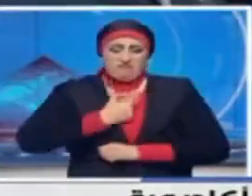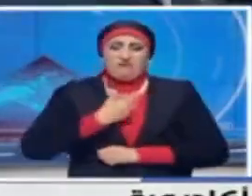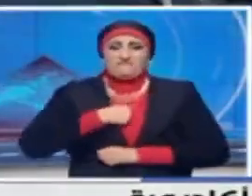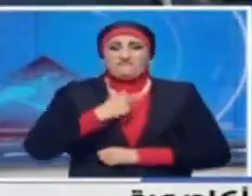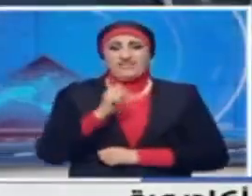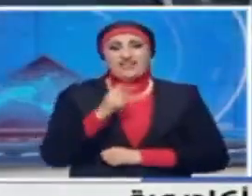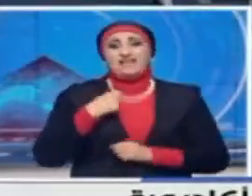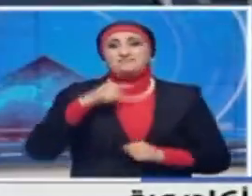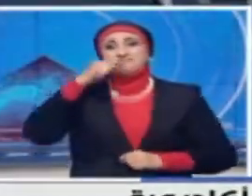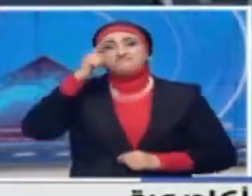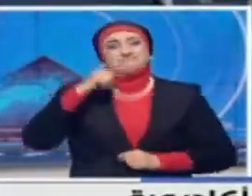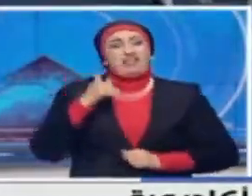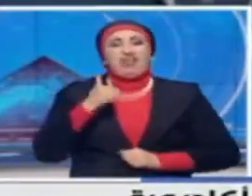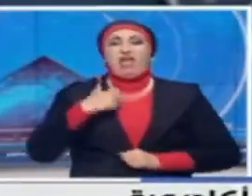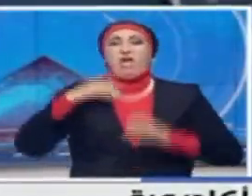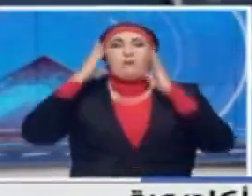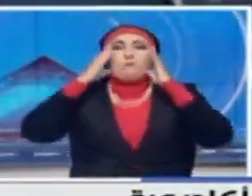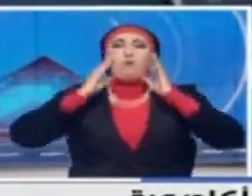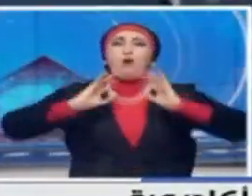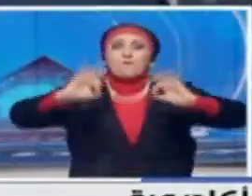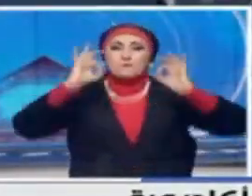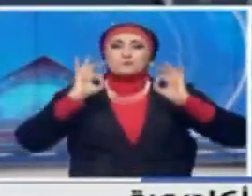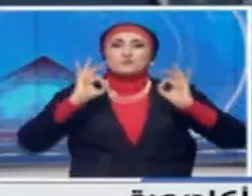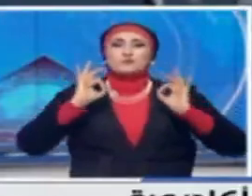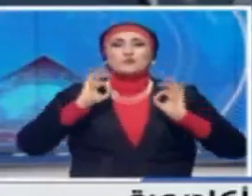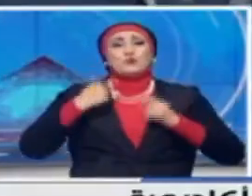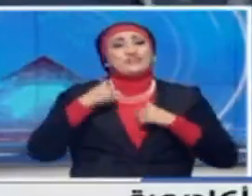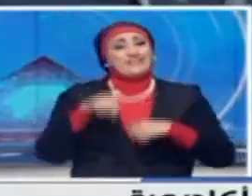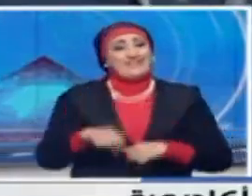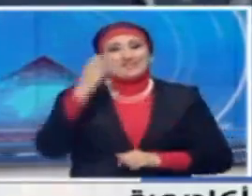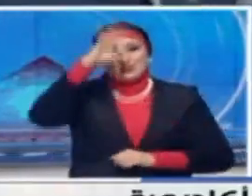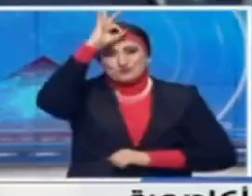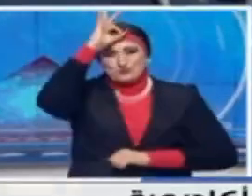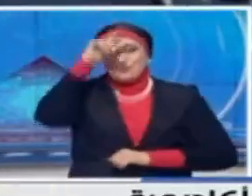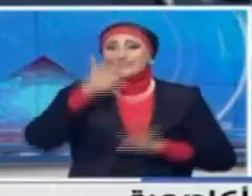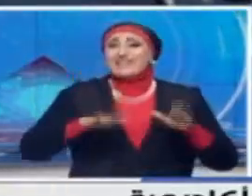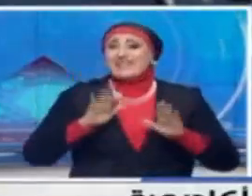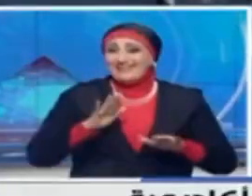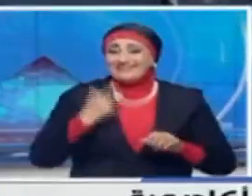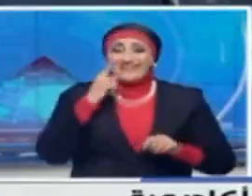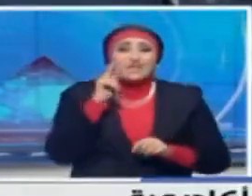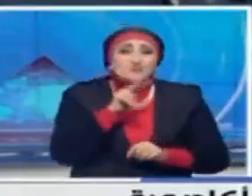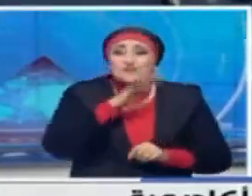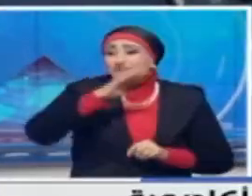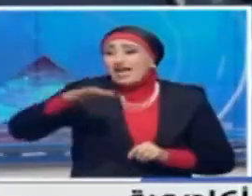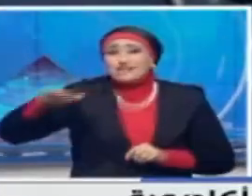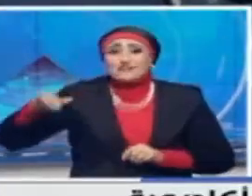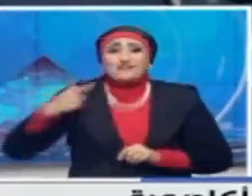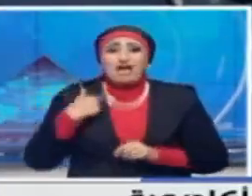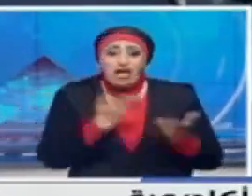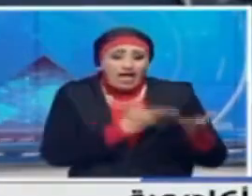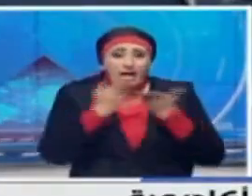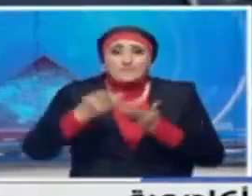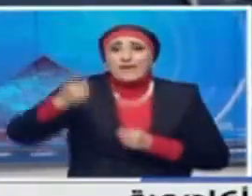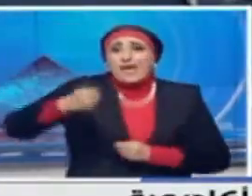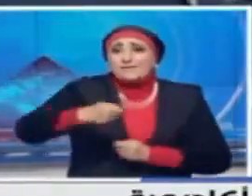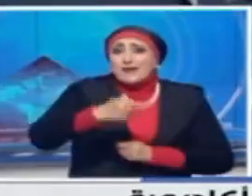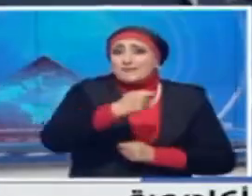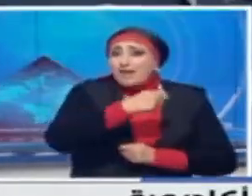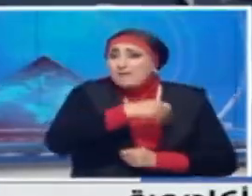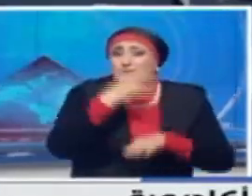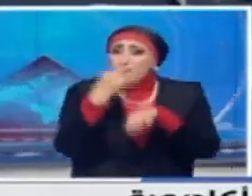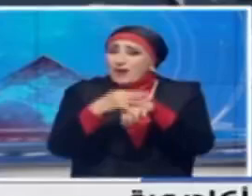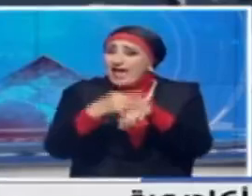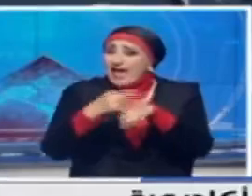فخورة ان انا موجودة بجد في بشرطة بلدي، باللي عاملينه النهاردة للولاد، بتكرموا الولاد